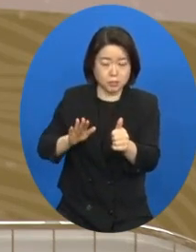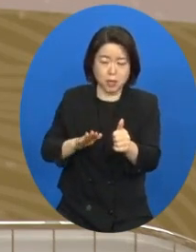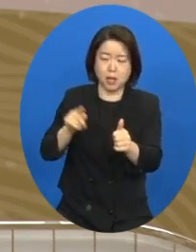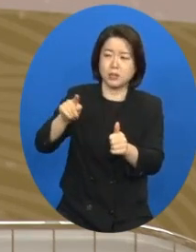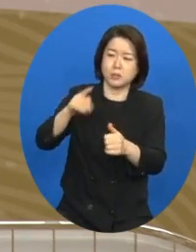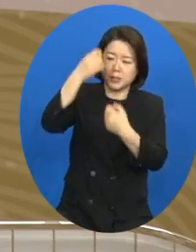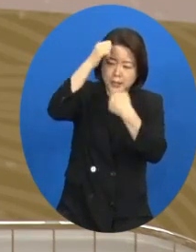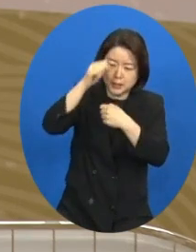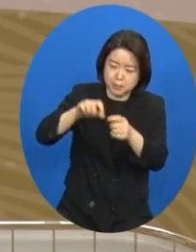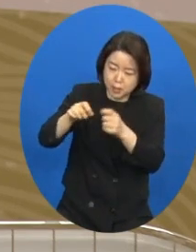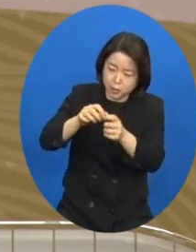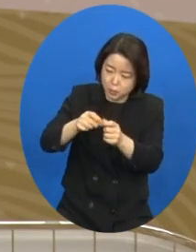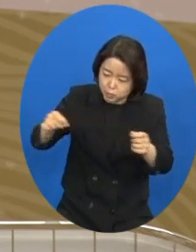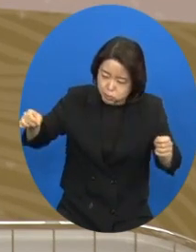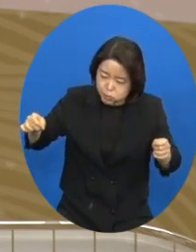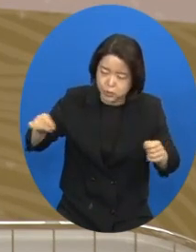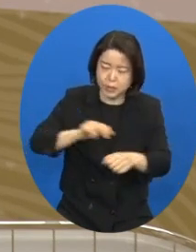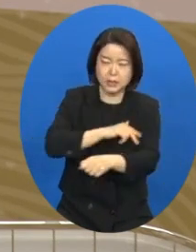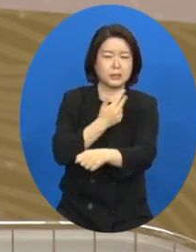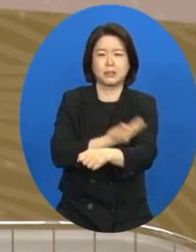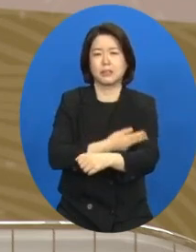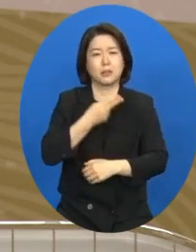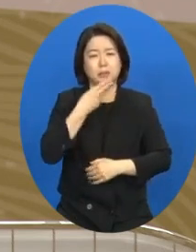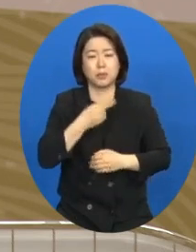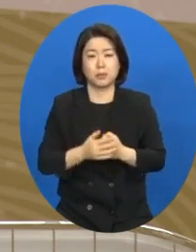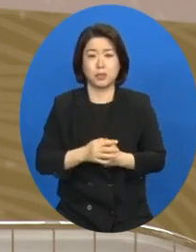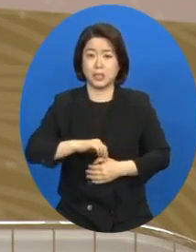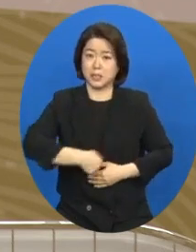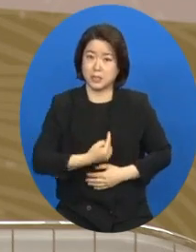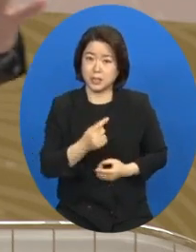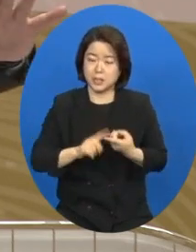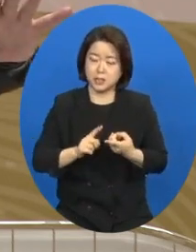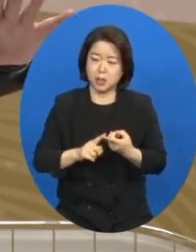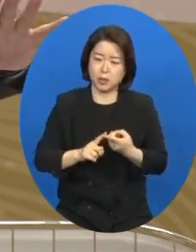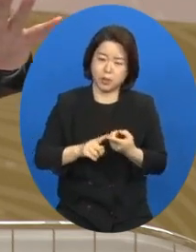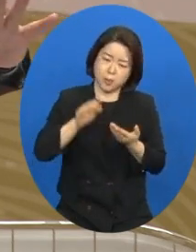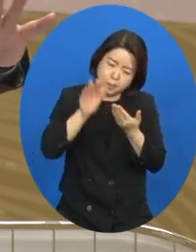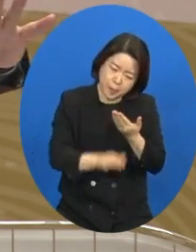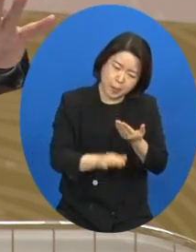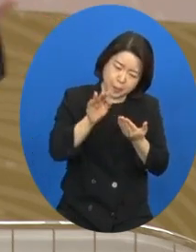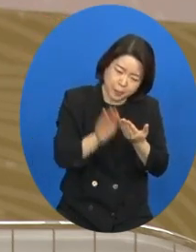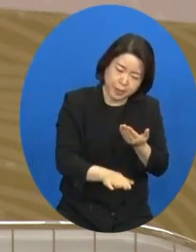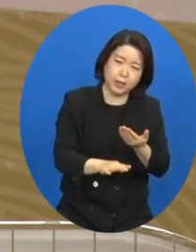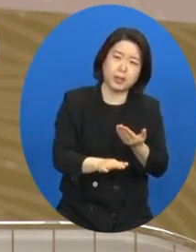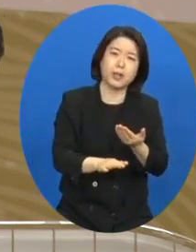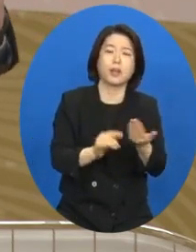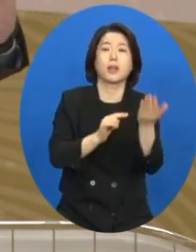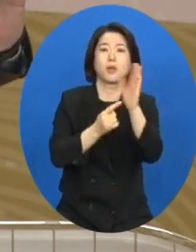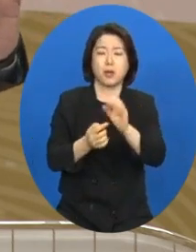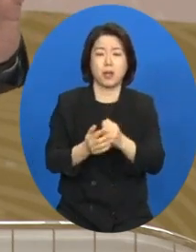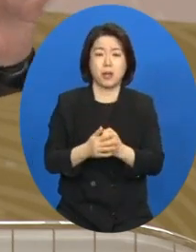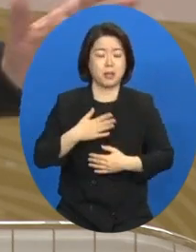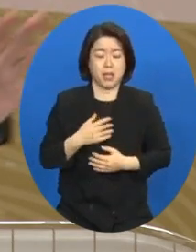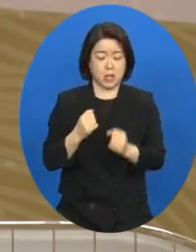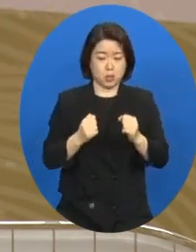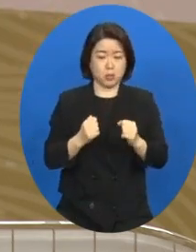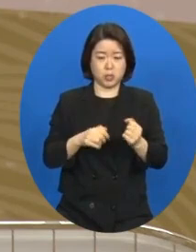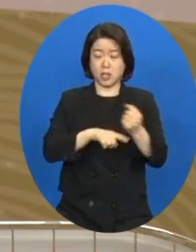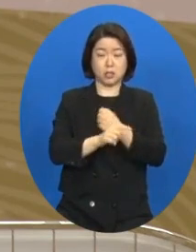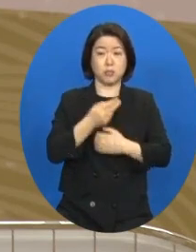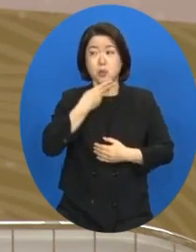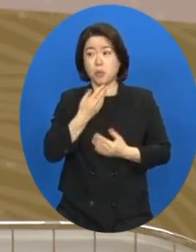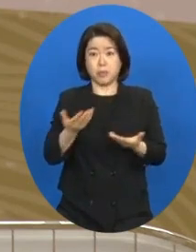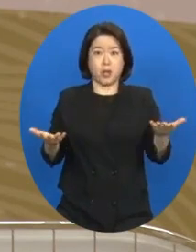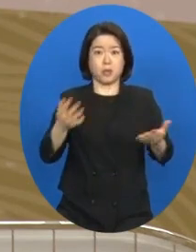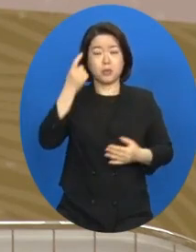풀 만한 자격도 없어 자기 자신을 한없이 낮추어 써요 존재 자체가 자기 늘 의미가 없다고